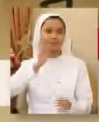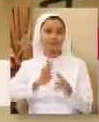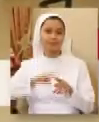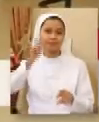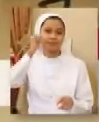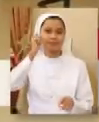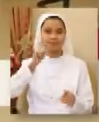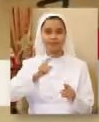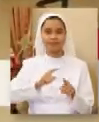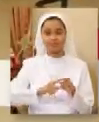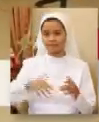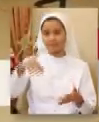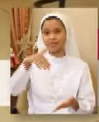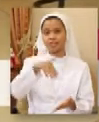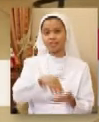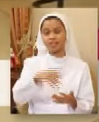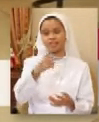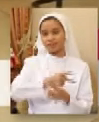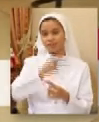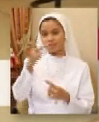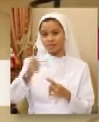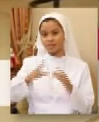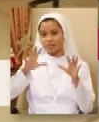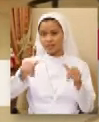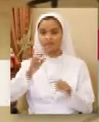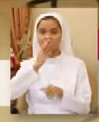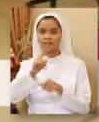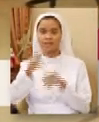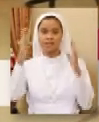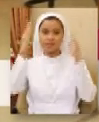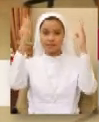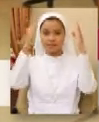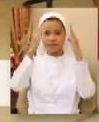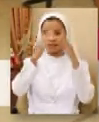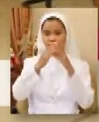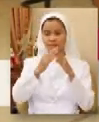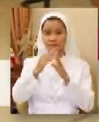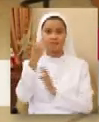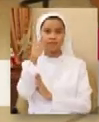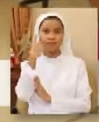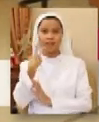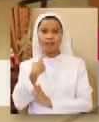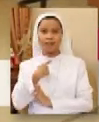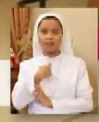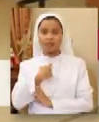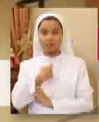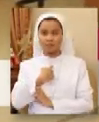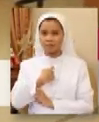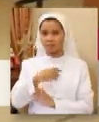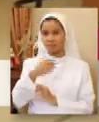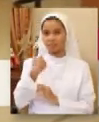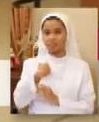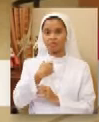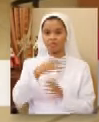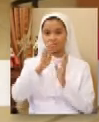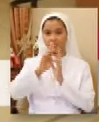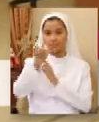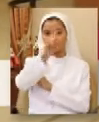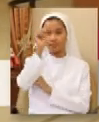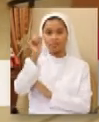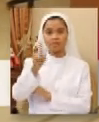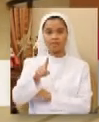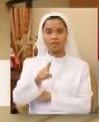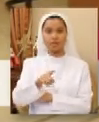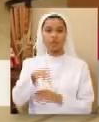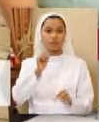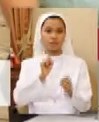Matugang nagbabalik po ang programang Kumusta Po Bishop. So bago may nabitin kita ng question si Archbishop sa